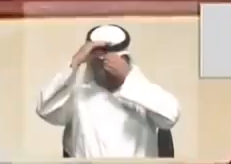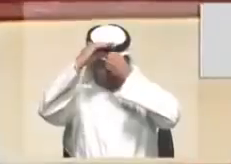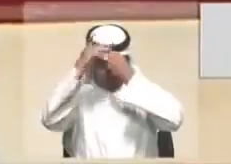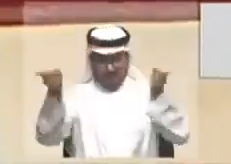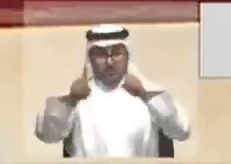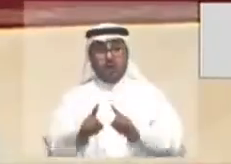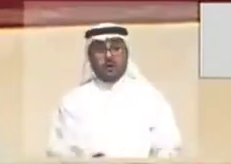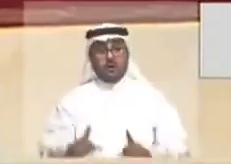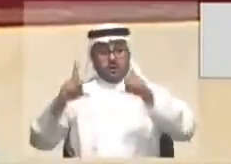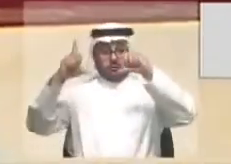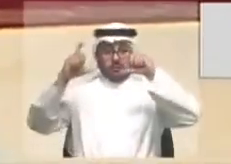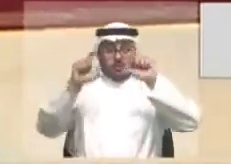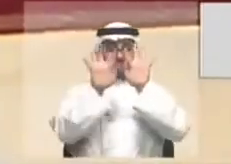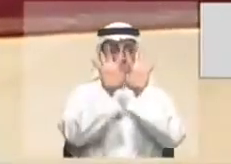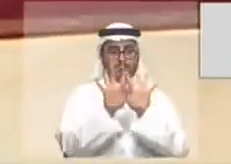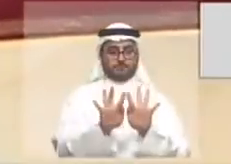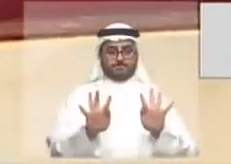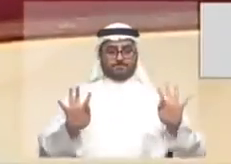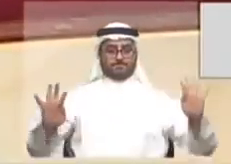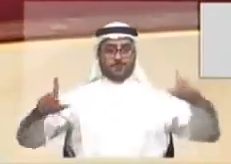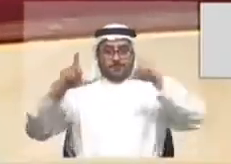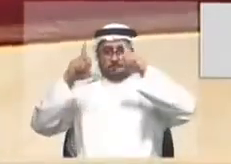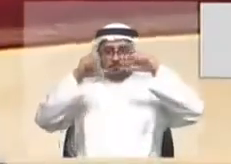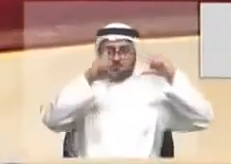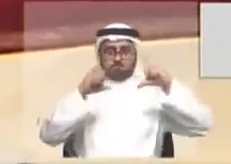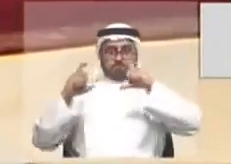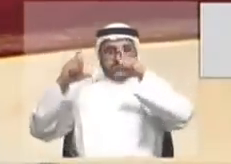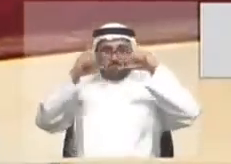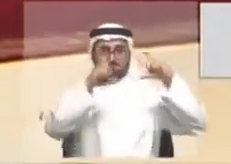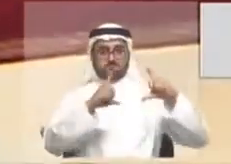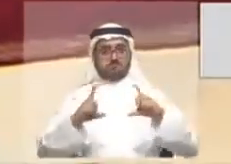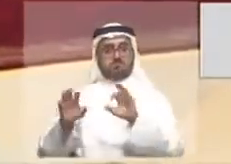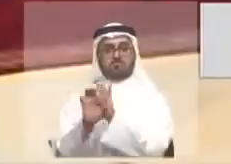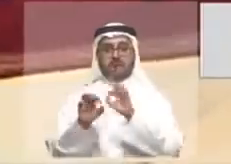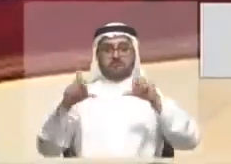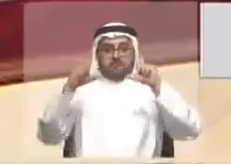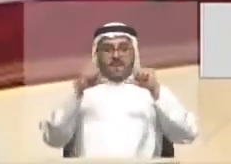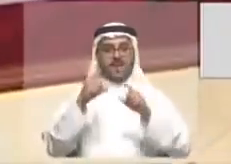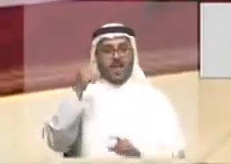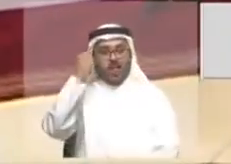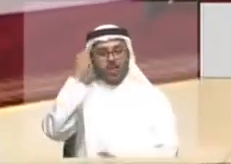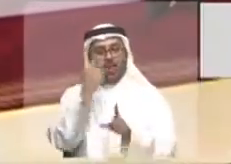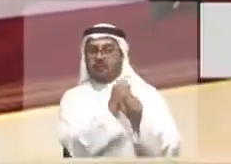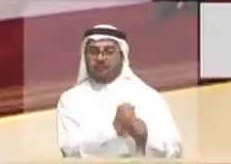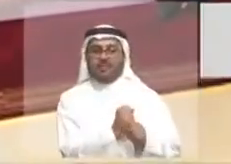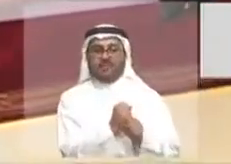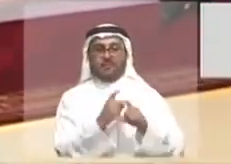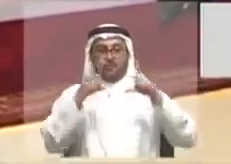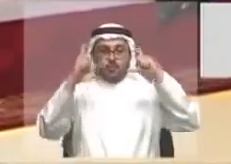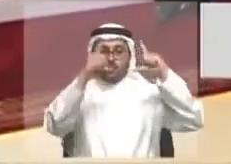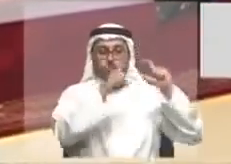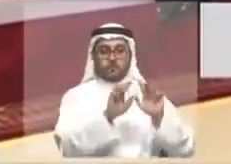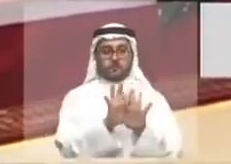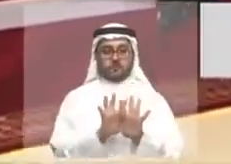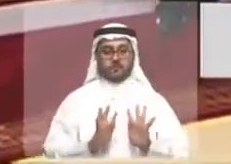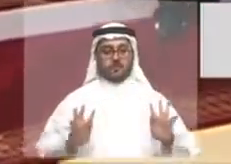ثم التقطت الصور التذكارية لخادم الحرمين الشريفين وقادة ورؤساء وفود الدول العربية المشاركين في القمة العربية